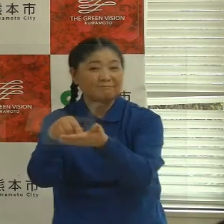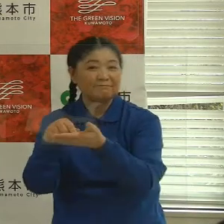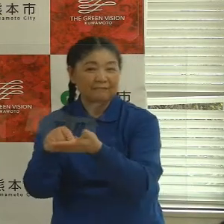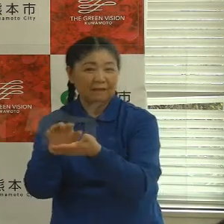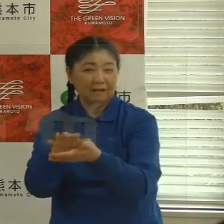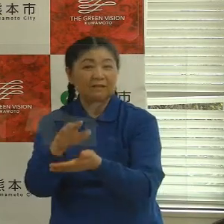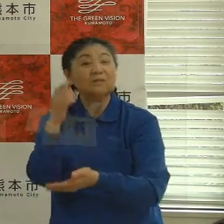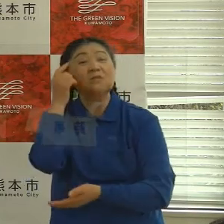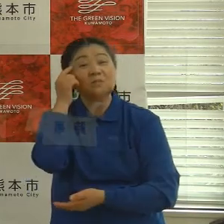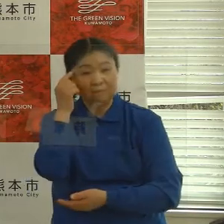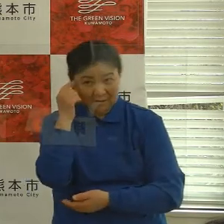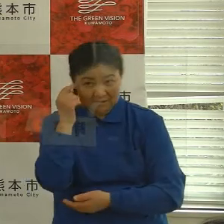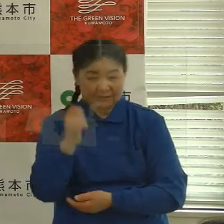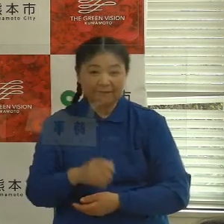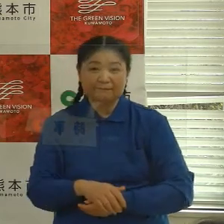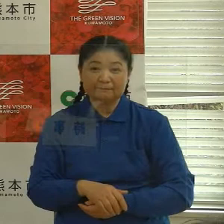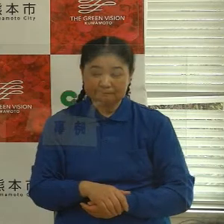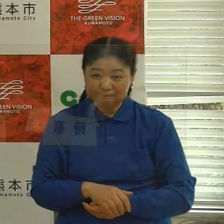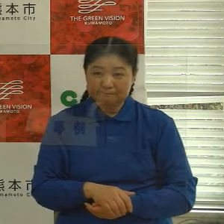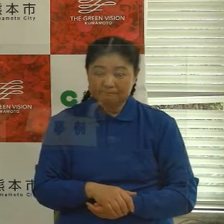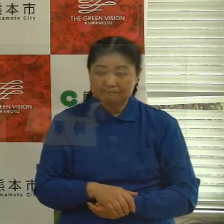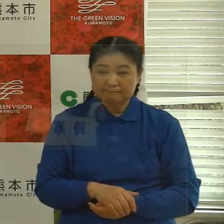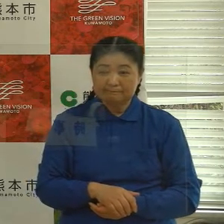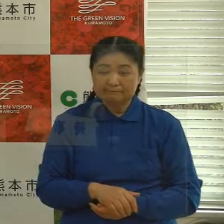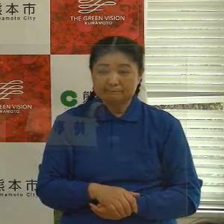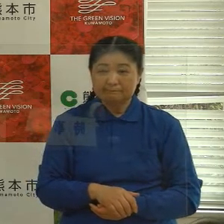疑問点もあったのではないかなというふうに思います。